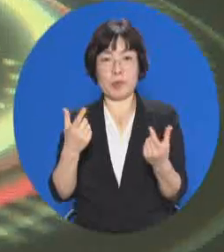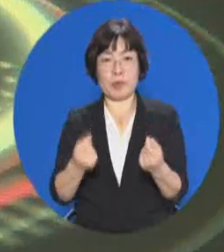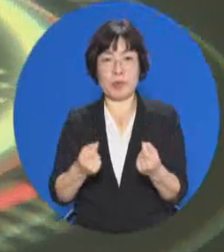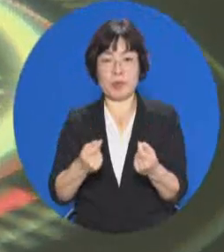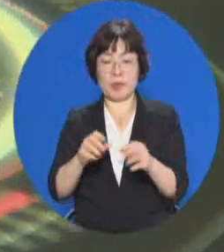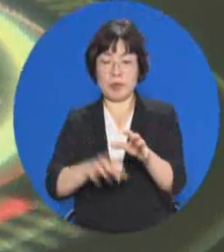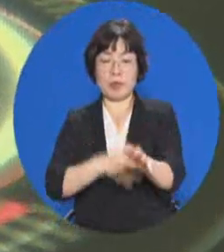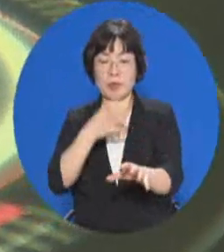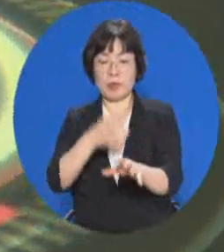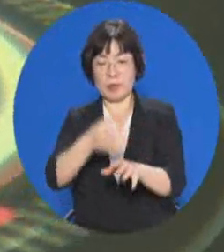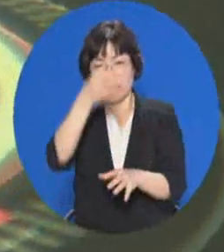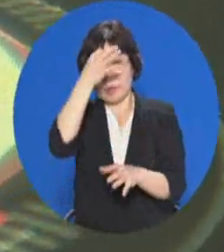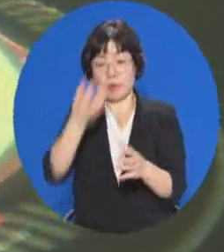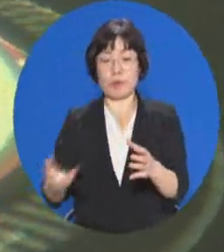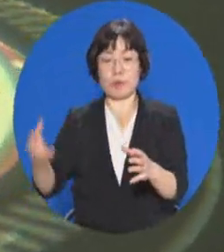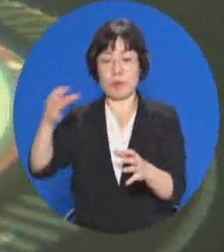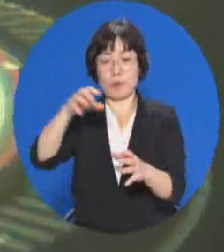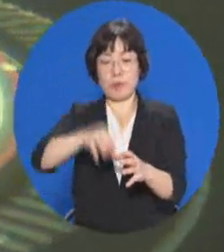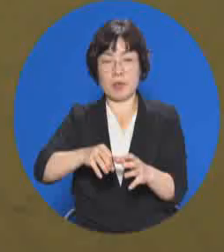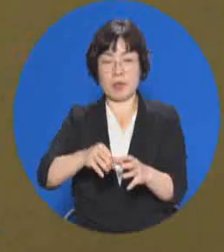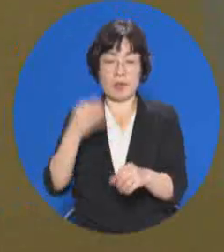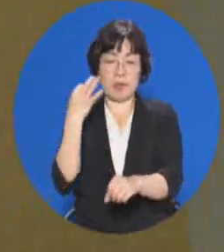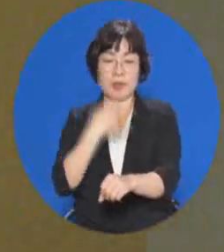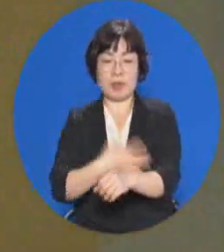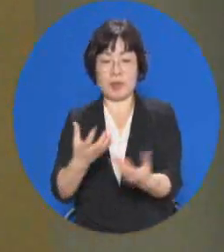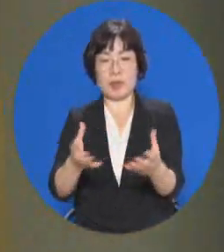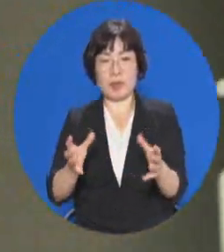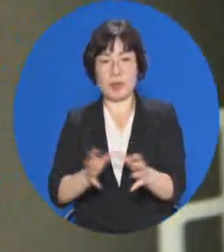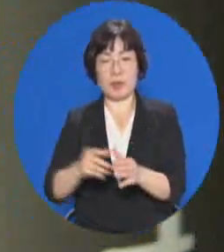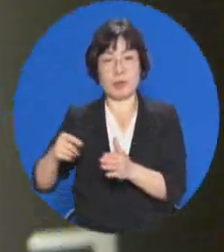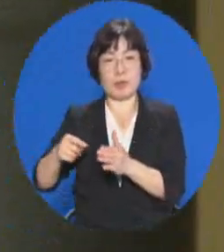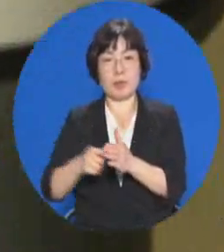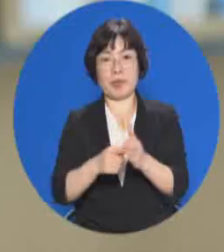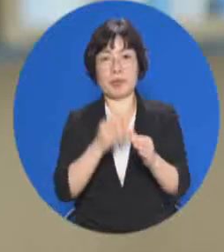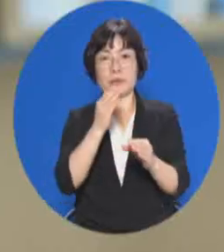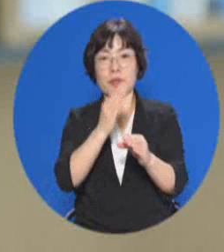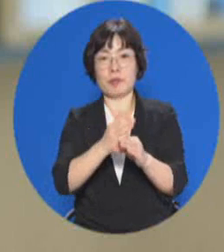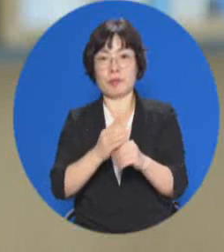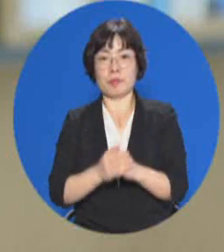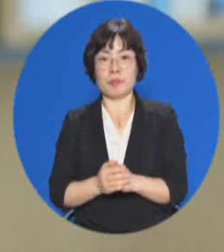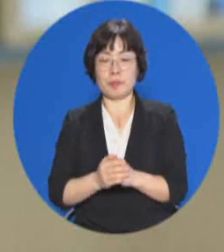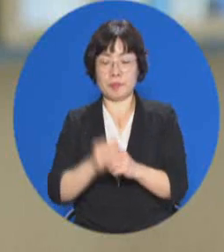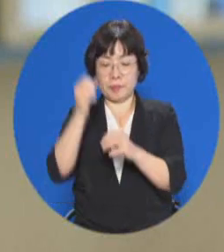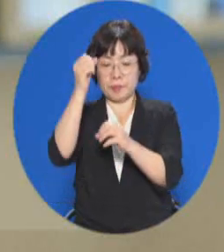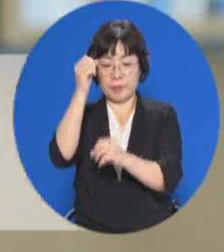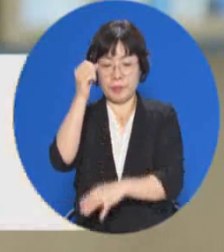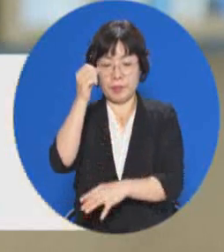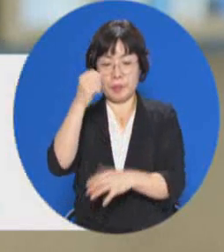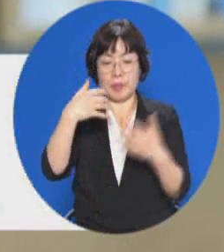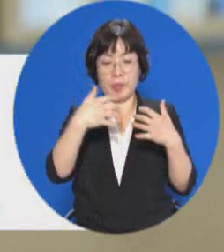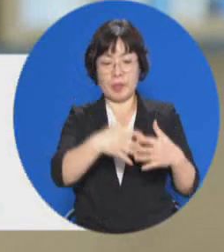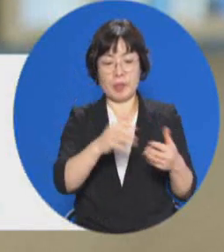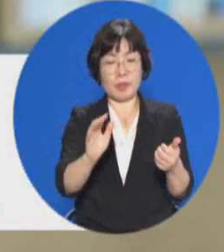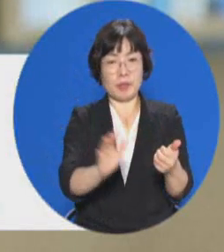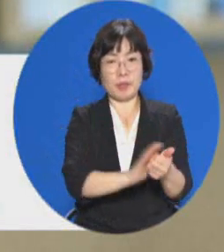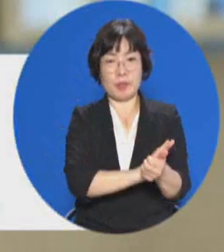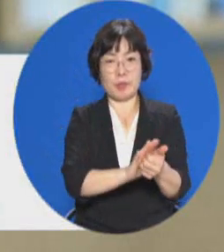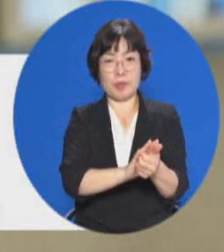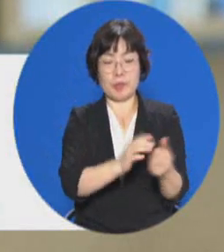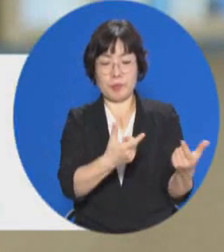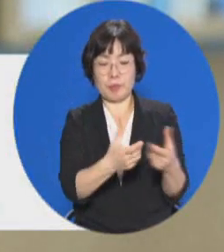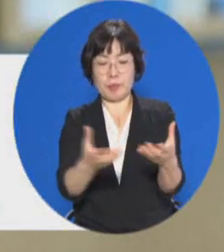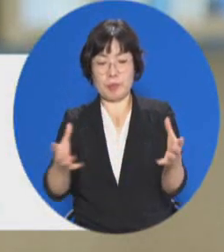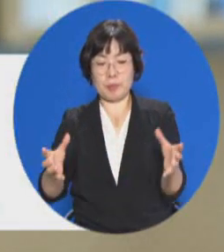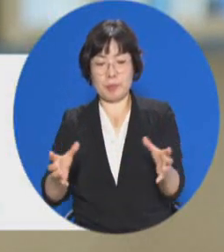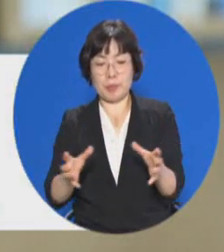첨단 기술이 기반이 된 3세대 스마트팜이 추진되고 있습니다. 기반 장비와 서비스, 인 클라우드와